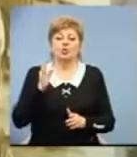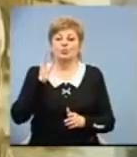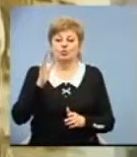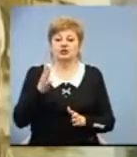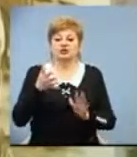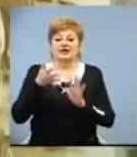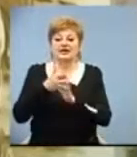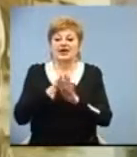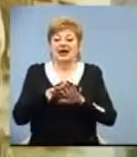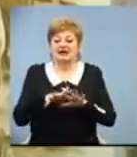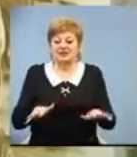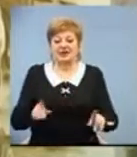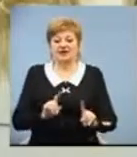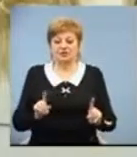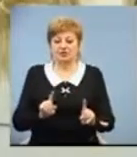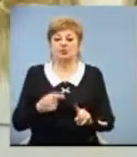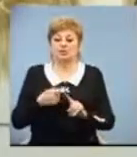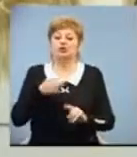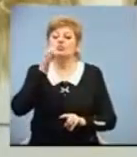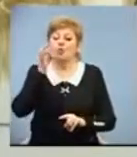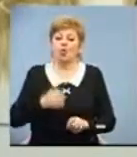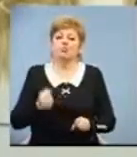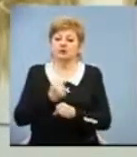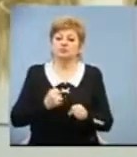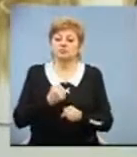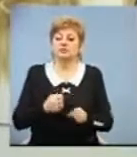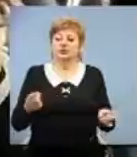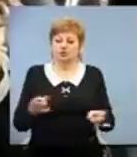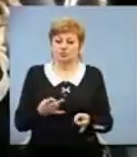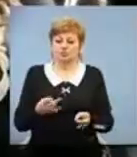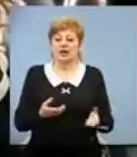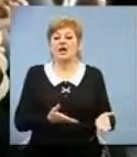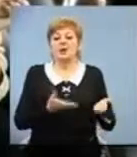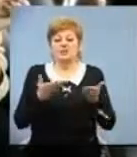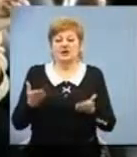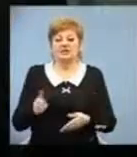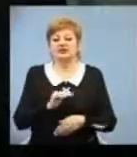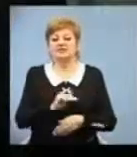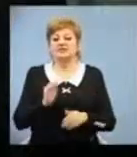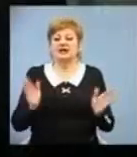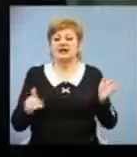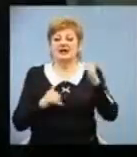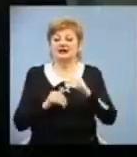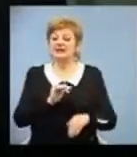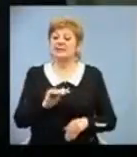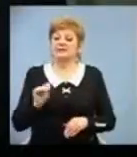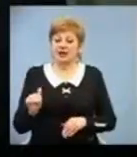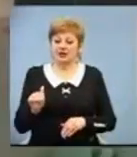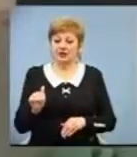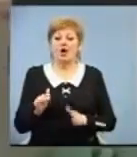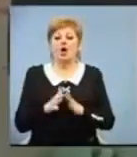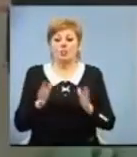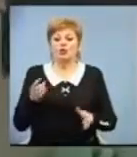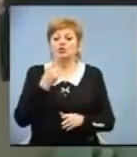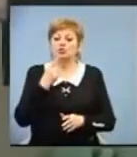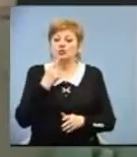Предсказуемость достигается только опытом, наверное, работы с этими напитками. Запросили до майстер-класу і створення кавових картин запорізьких школярів, більшість із